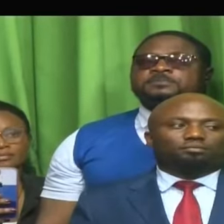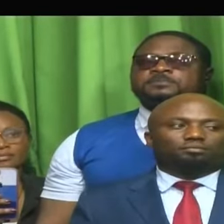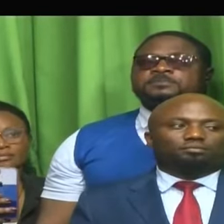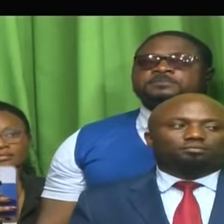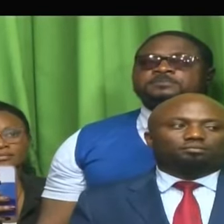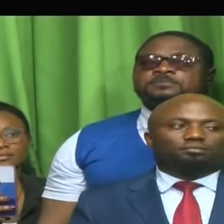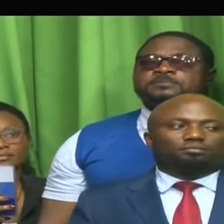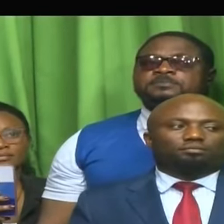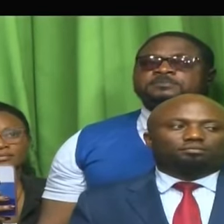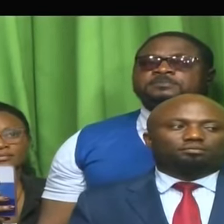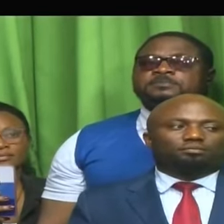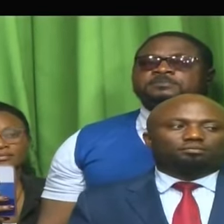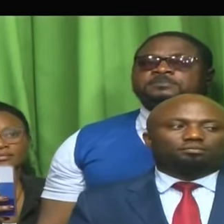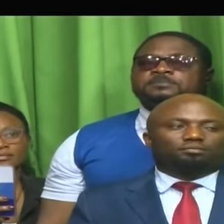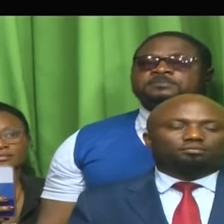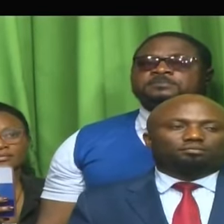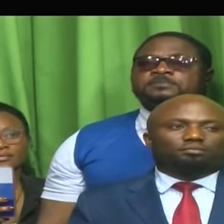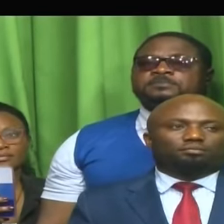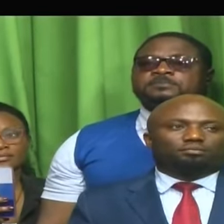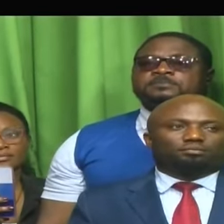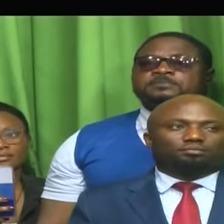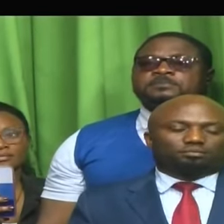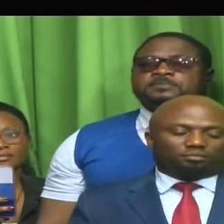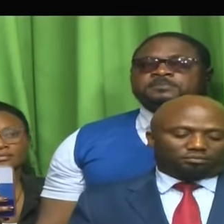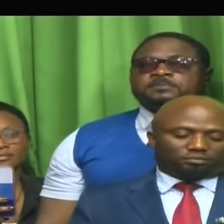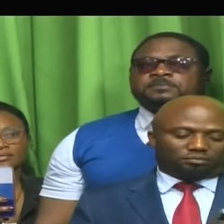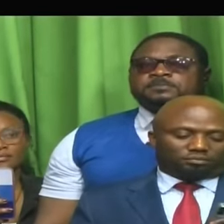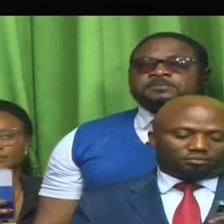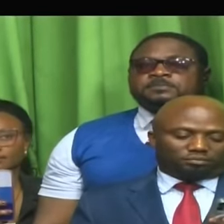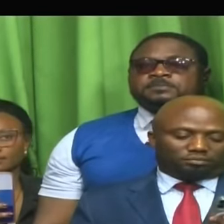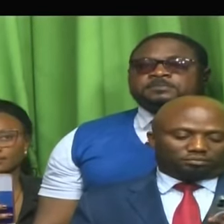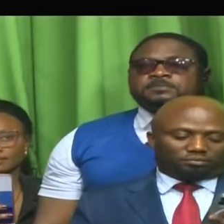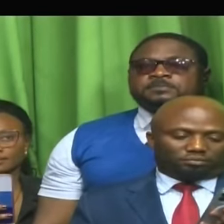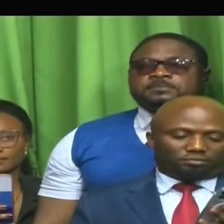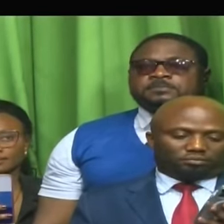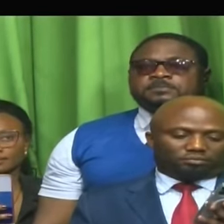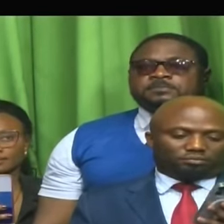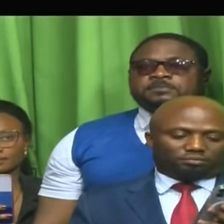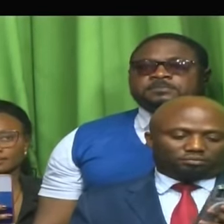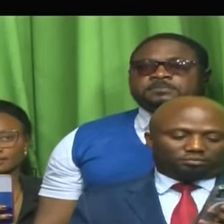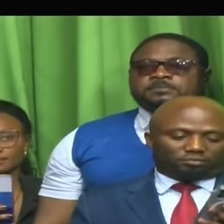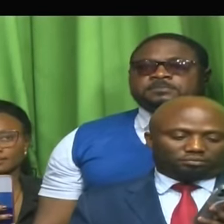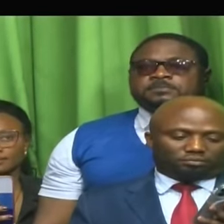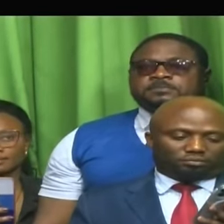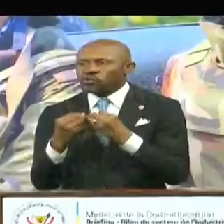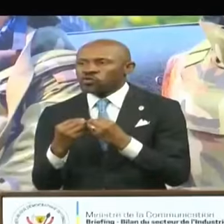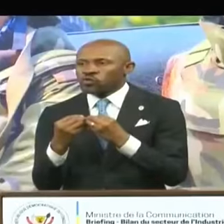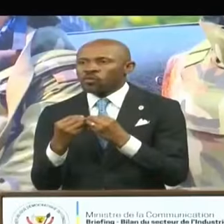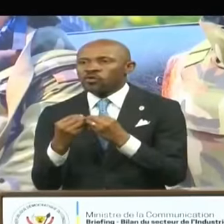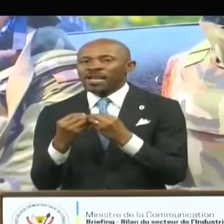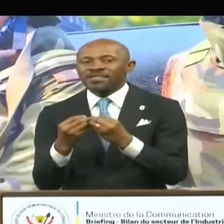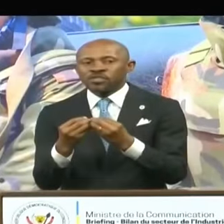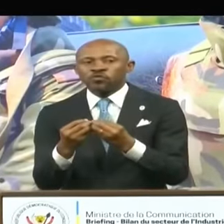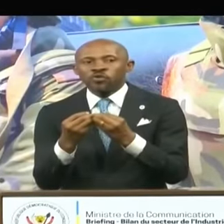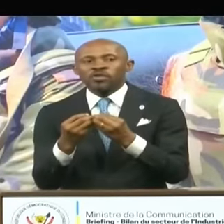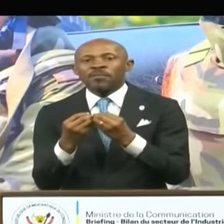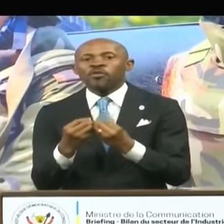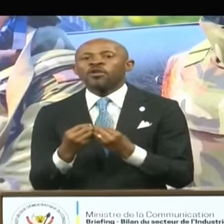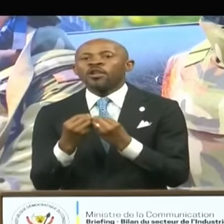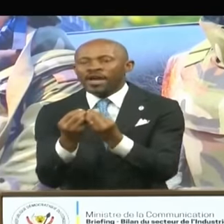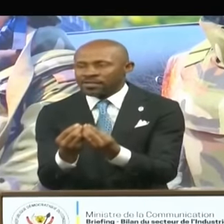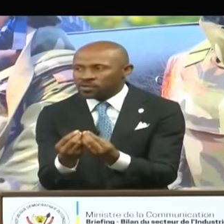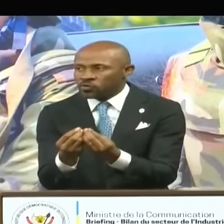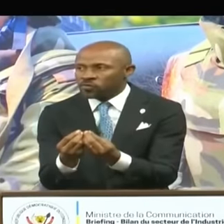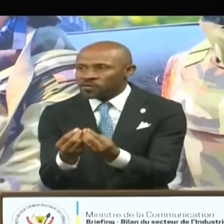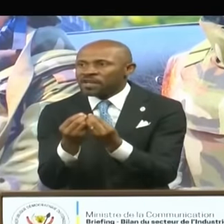penser que nous aurons des élections parfaites à 1000% au regard justement de l'attitude, notamment de